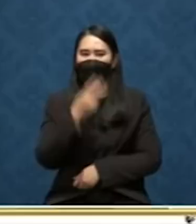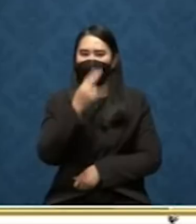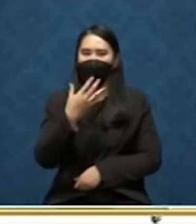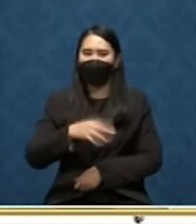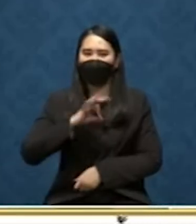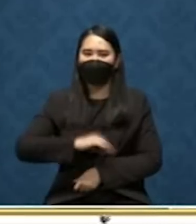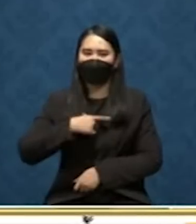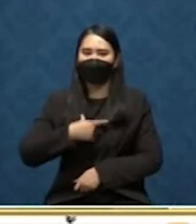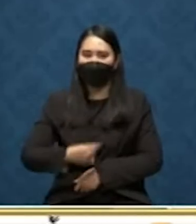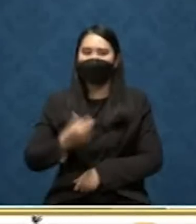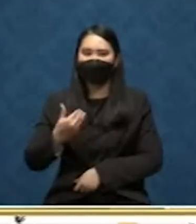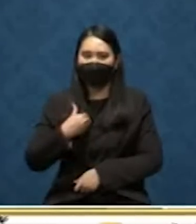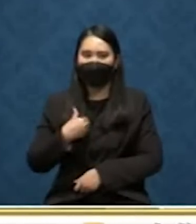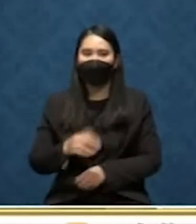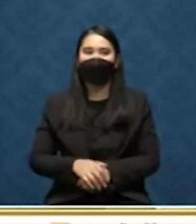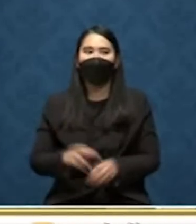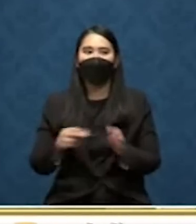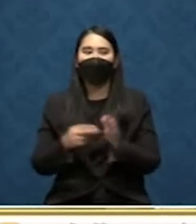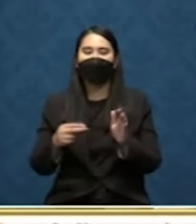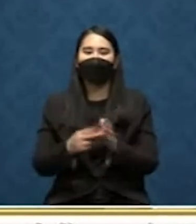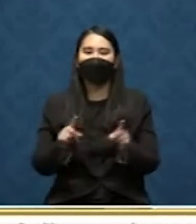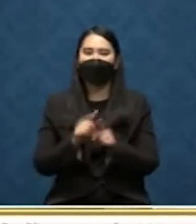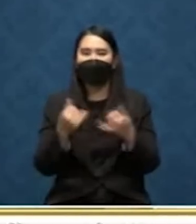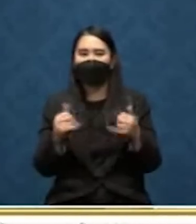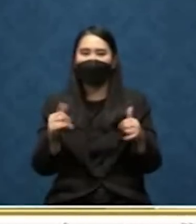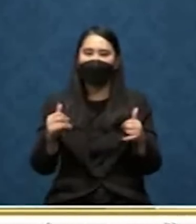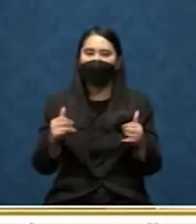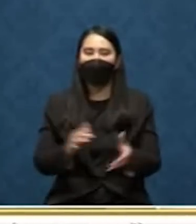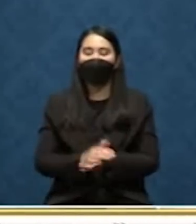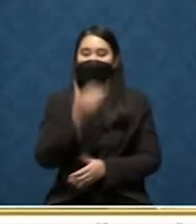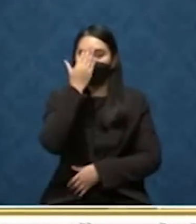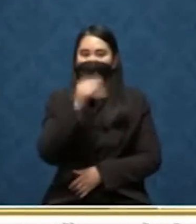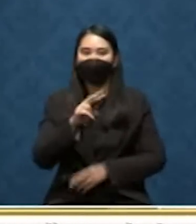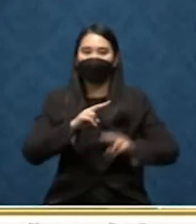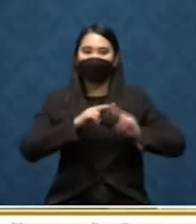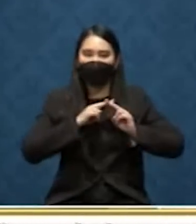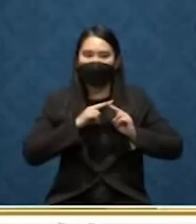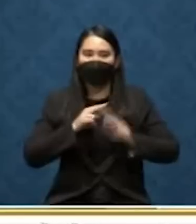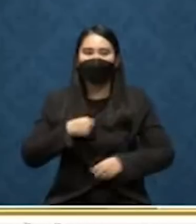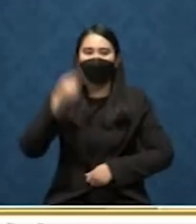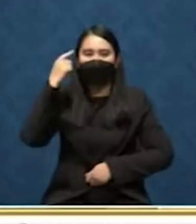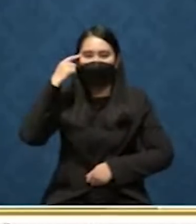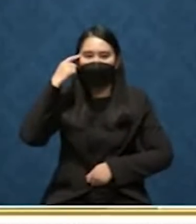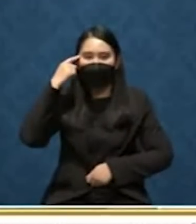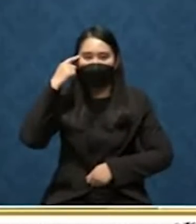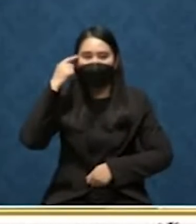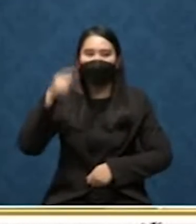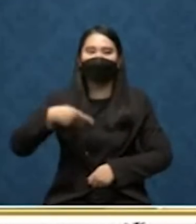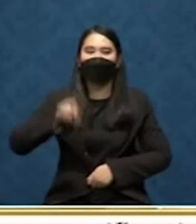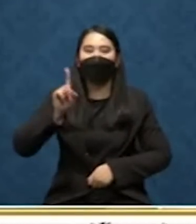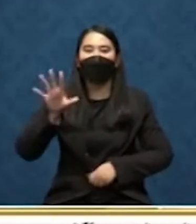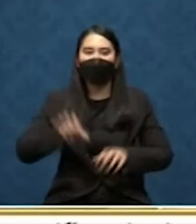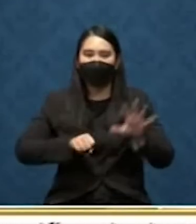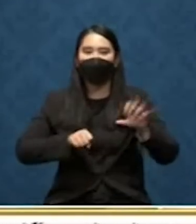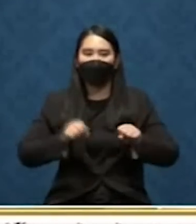ที่มีคนมาโหนสถาบันกันเยอะๆ เพราะตัวเองก็จะได้หากินกับการโหนนั้ด้วยส